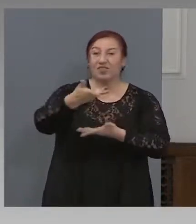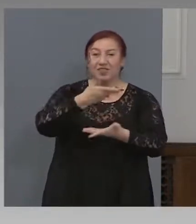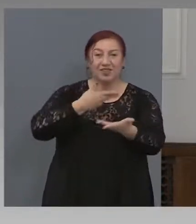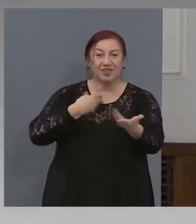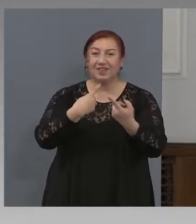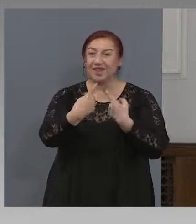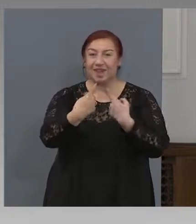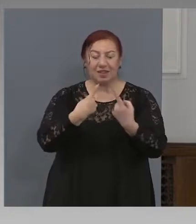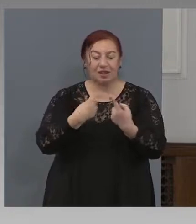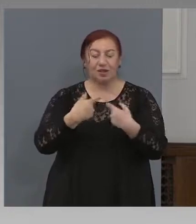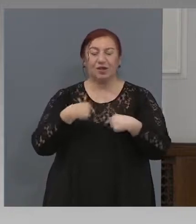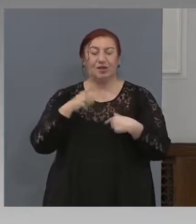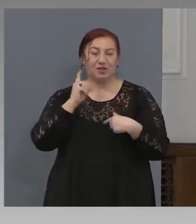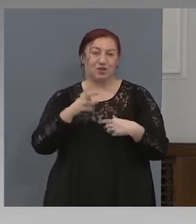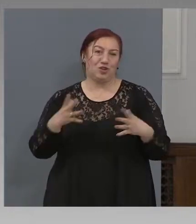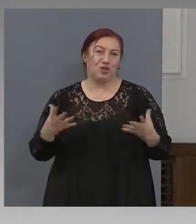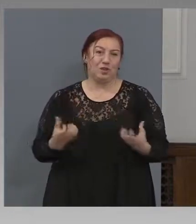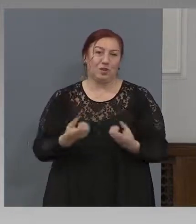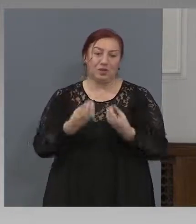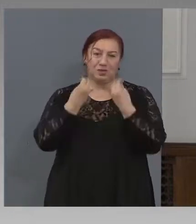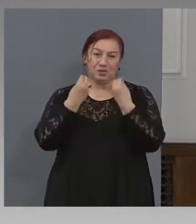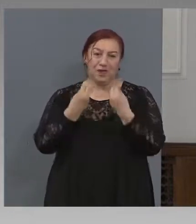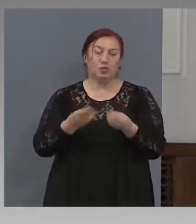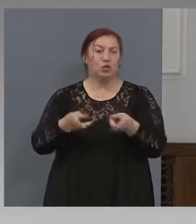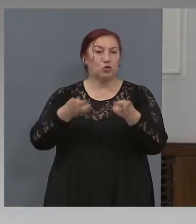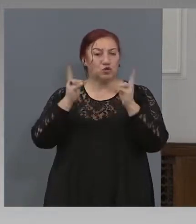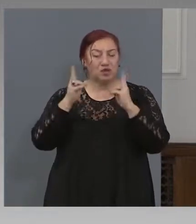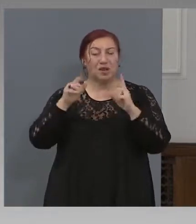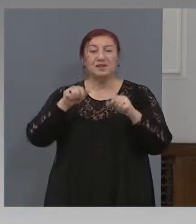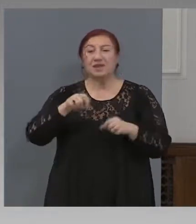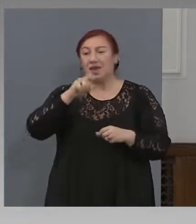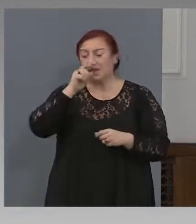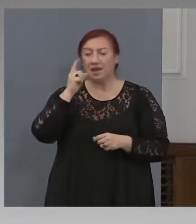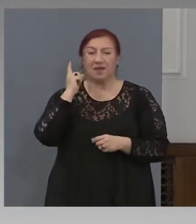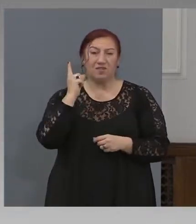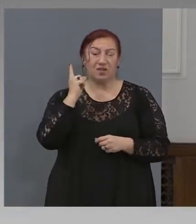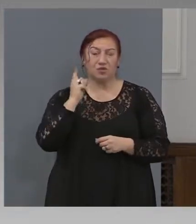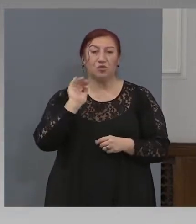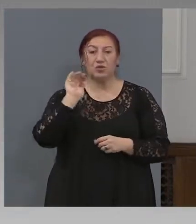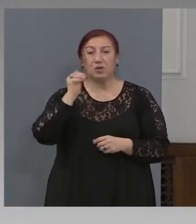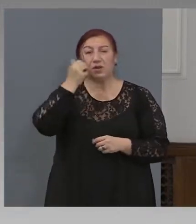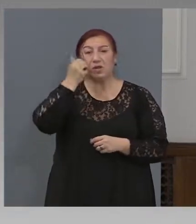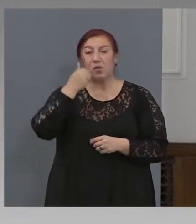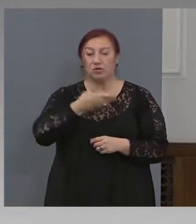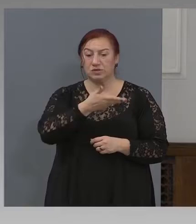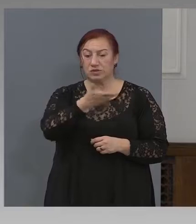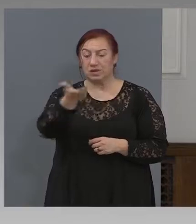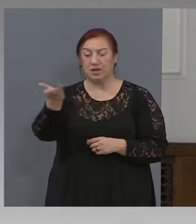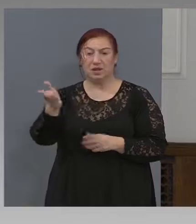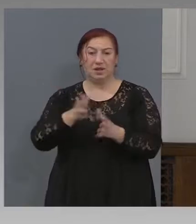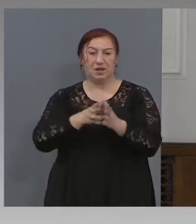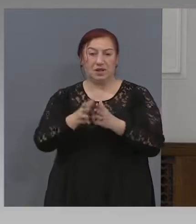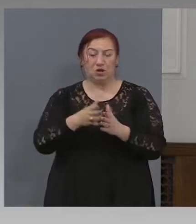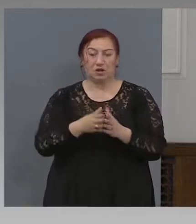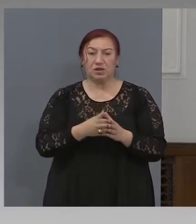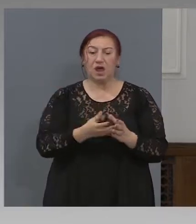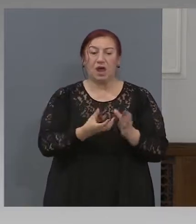най-добрите решения. Важното сега е да сме от полза на хората. Продукцията е по полето.